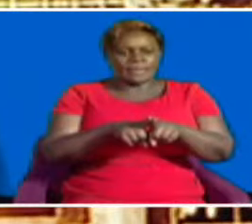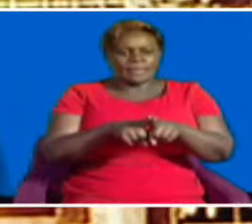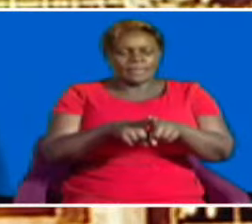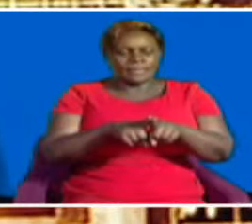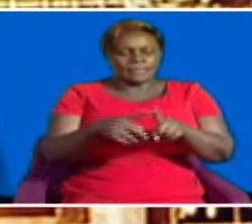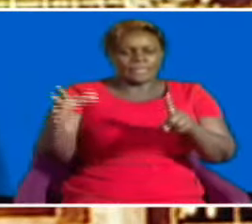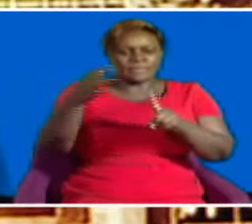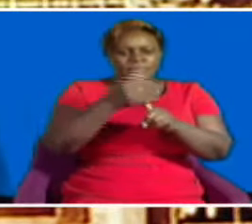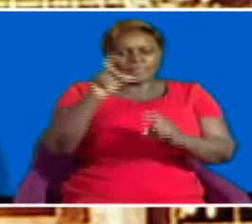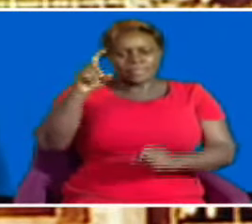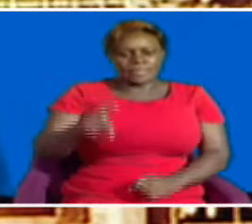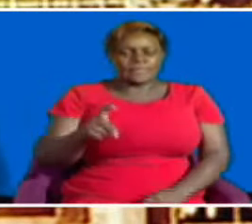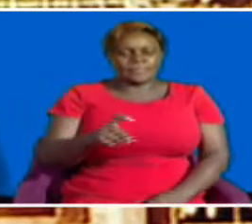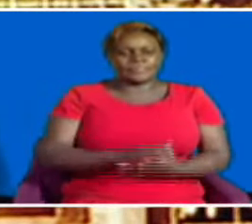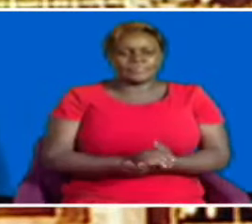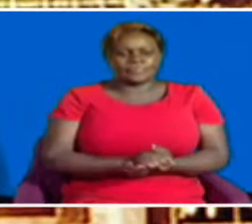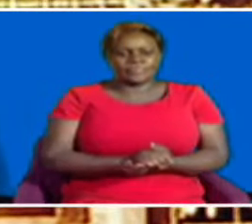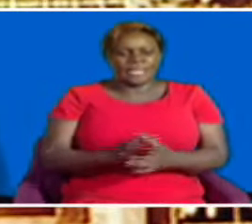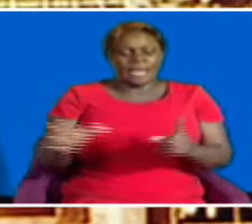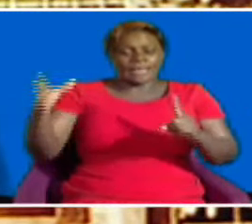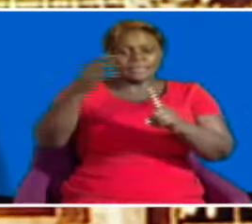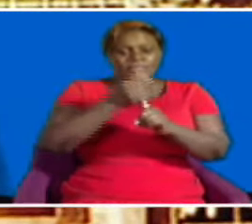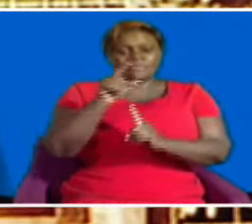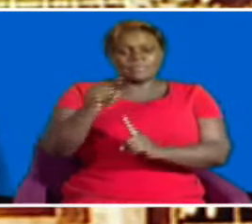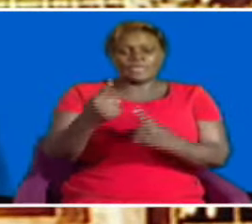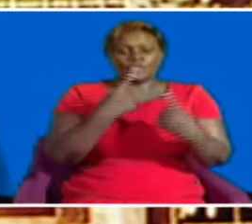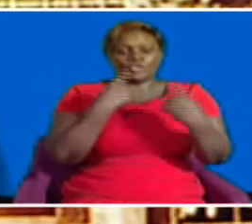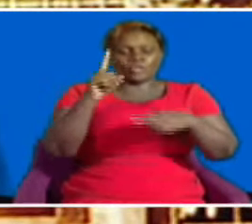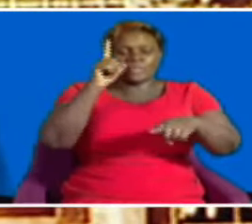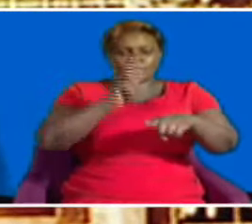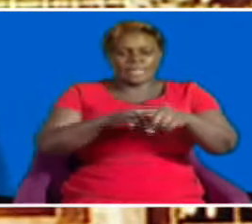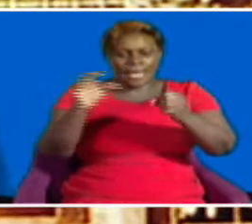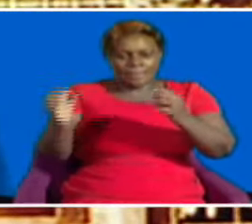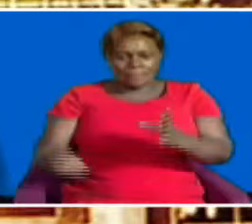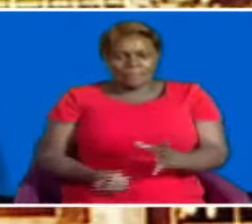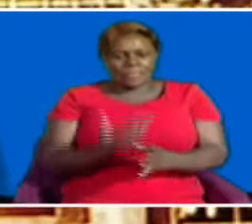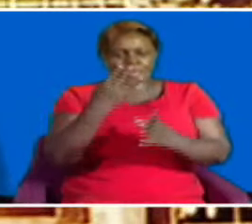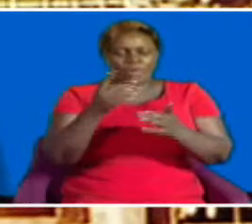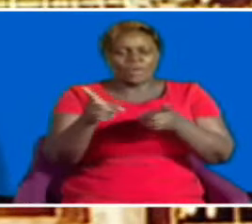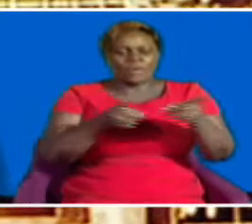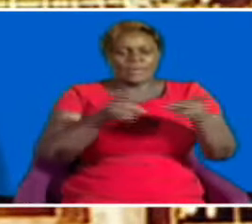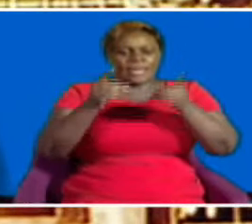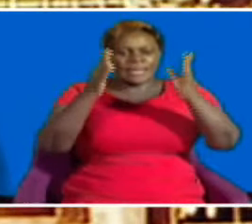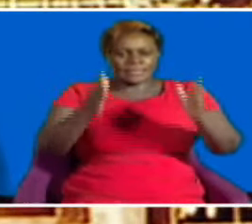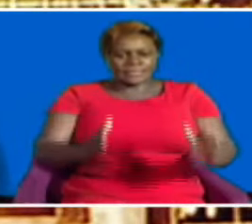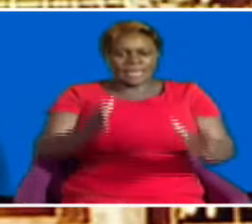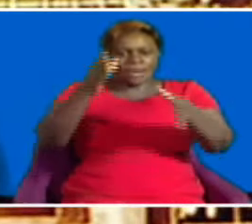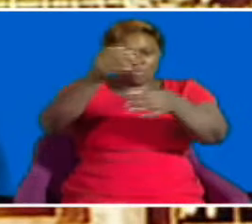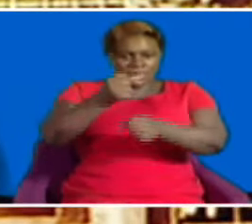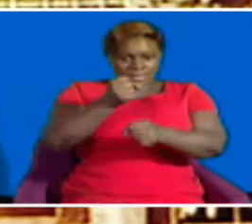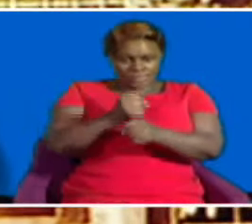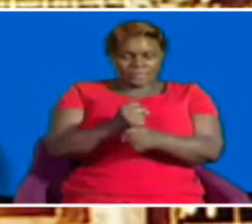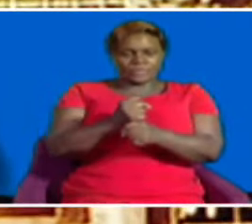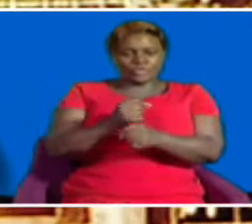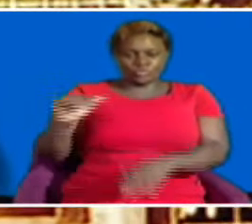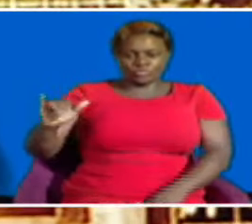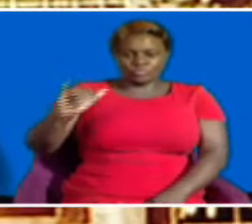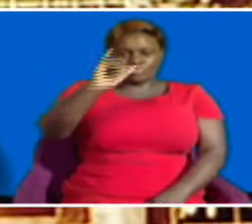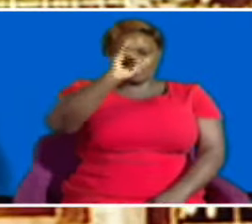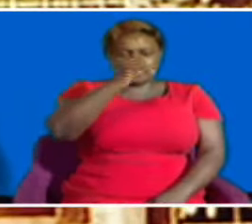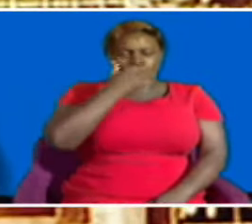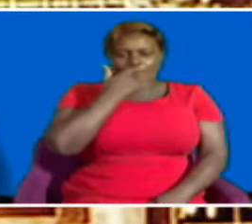zinazohitajika. Boskovic kupiga hatua. Akizungumza wakati wa uzinduzi huo, afisa mkuu mtendaji wa kampuni ya Boskovic Jimmy